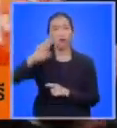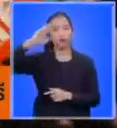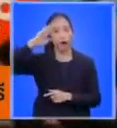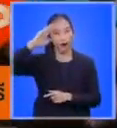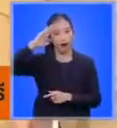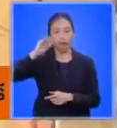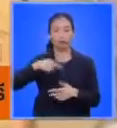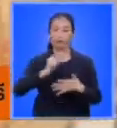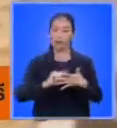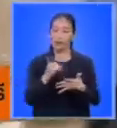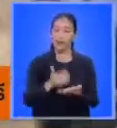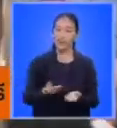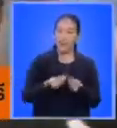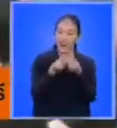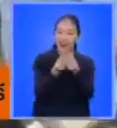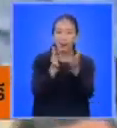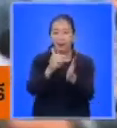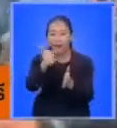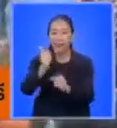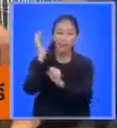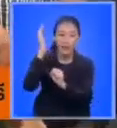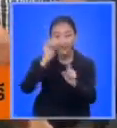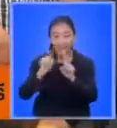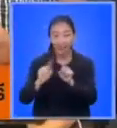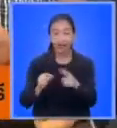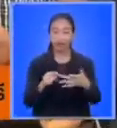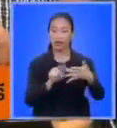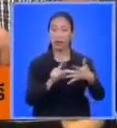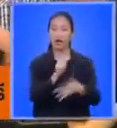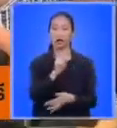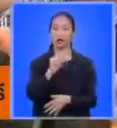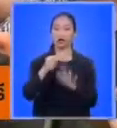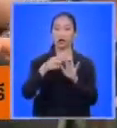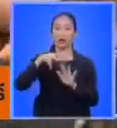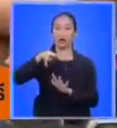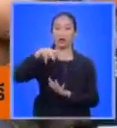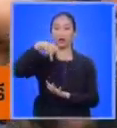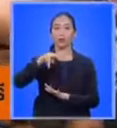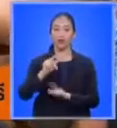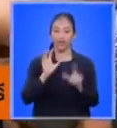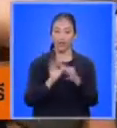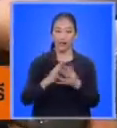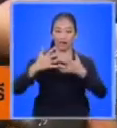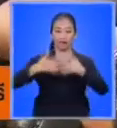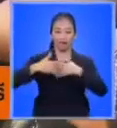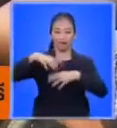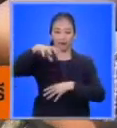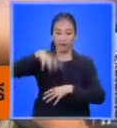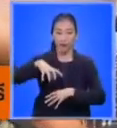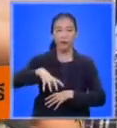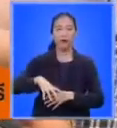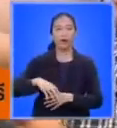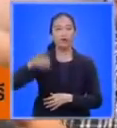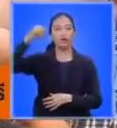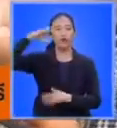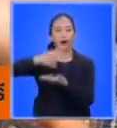ชาสัมพันธ์พลเอกอนุพงศ์ฝ่ายค้านจะมีการขุดคุ้ยโครงการก่อสร้างโรงไฟฟ้าจากขยะและการกำจัดขยะในพื้นที่กรุงเ